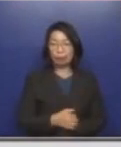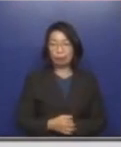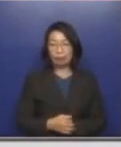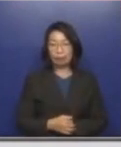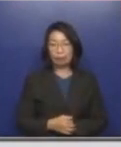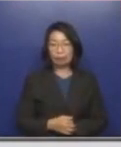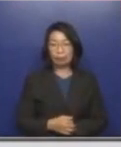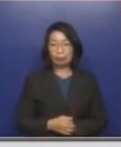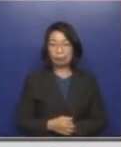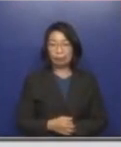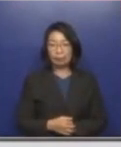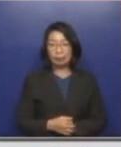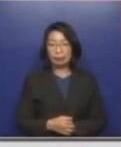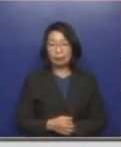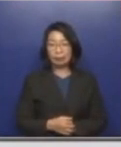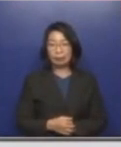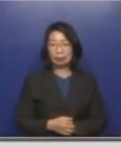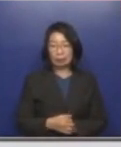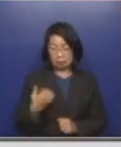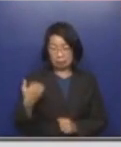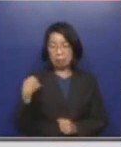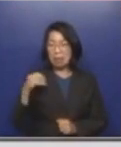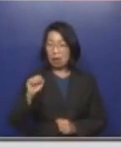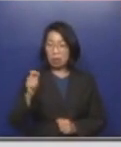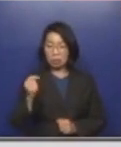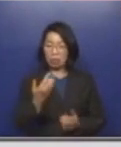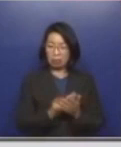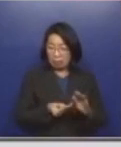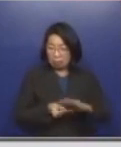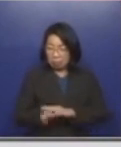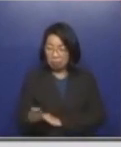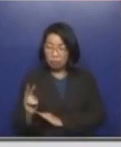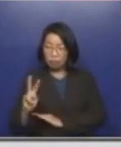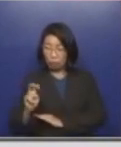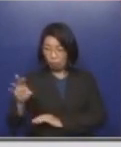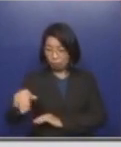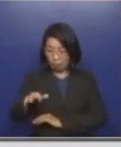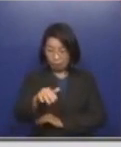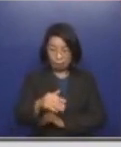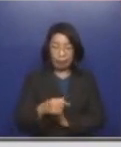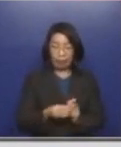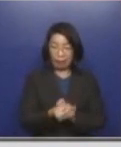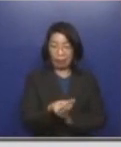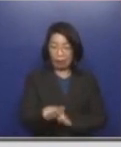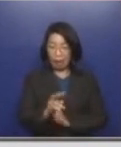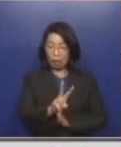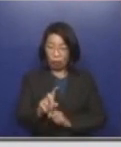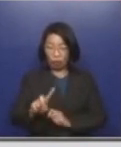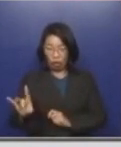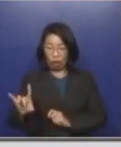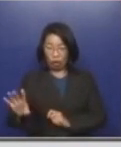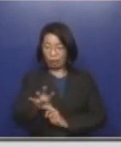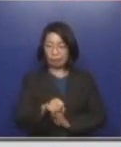าทไอ้200บาทและส่วนที่เหลือเนี่ยอสมอำเภอนี้มากี่คนบวกเข้าไปอีกให้อำเภอละ100บาทอ